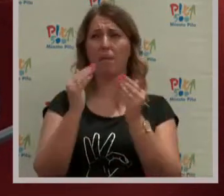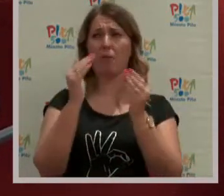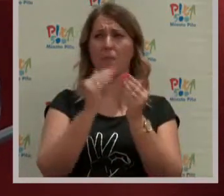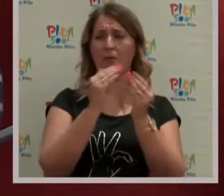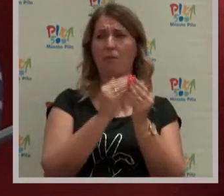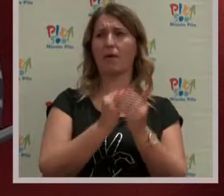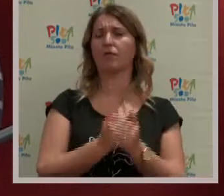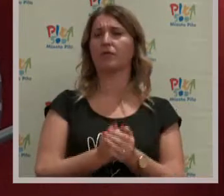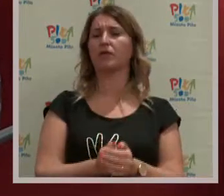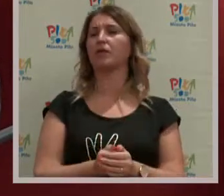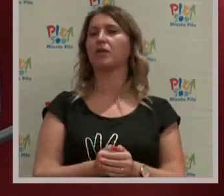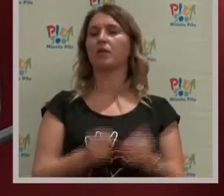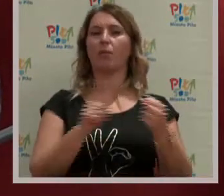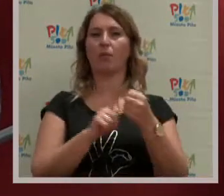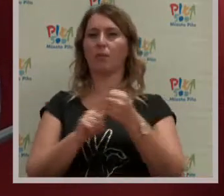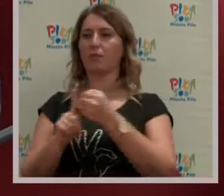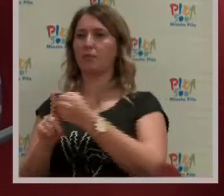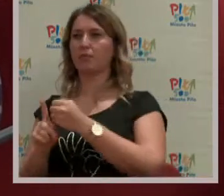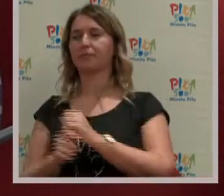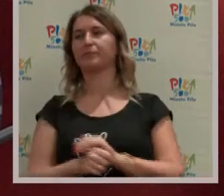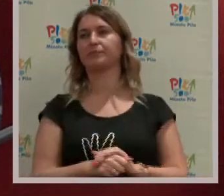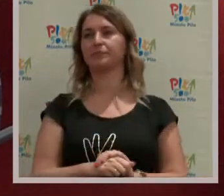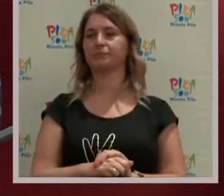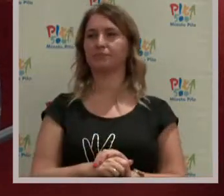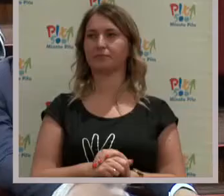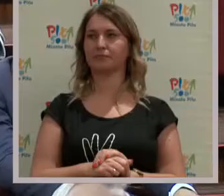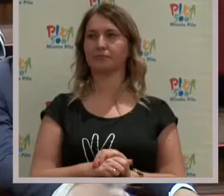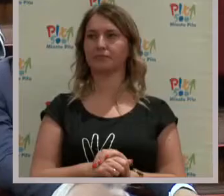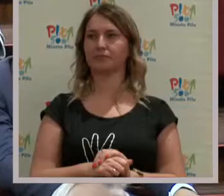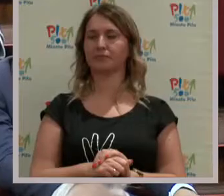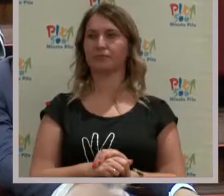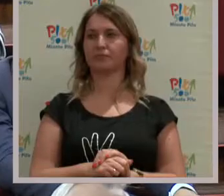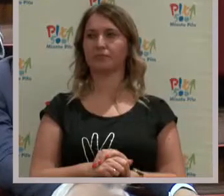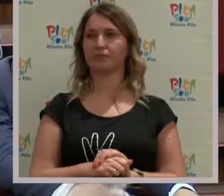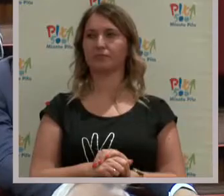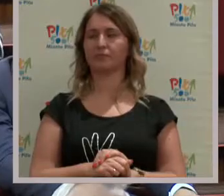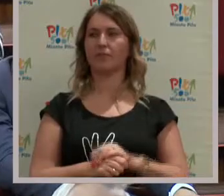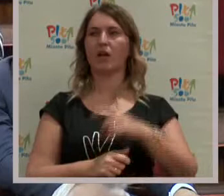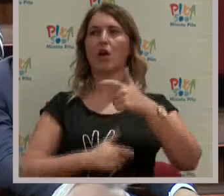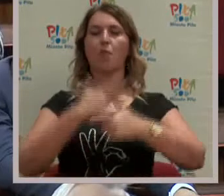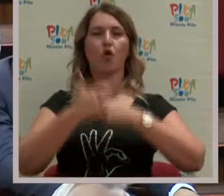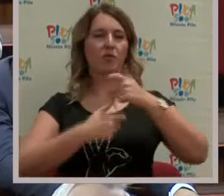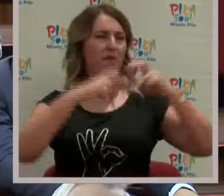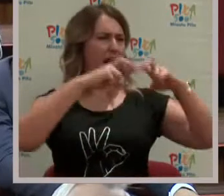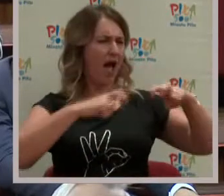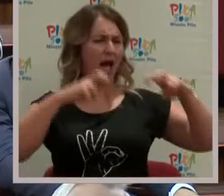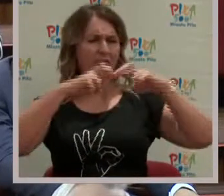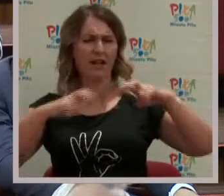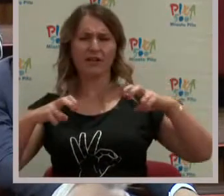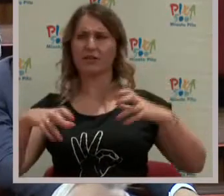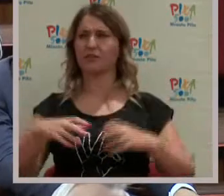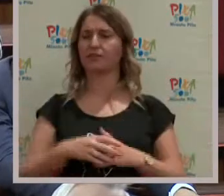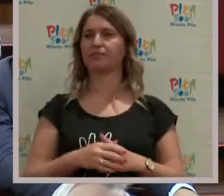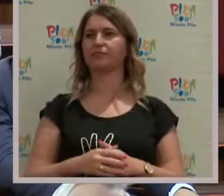pozycji w ramach klasyfikacji budżetowej związane one są przede wszystkim z analizą wykonaną przez jednostki budżetowe jeżeli chodzi o